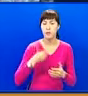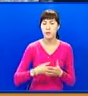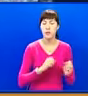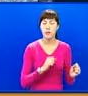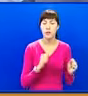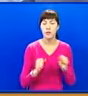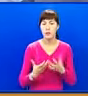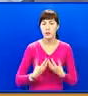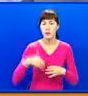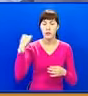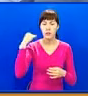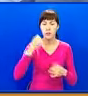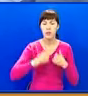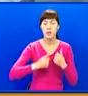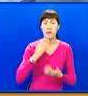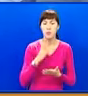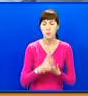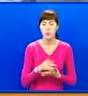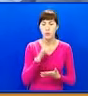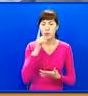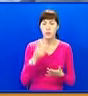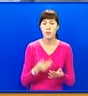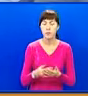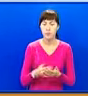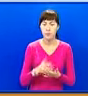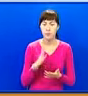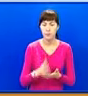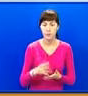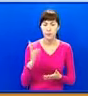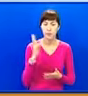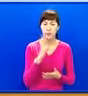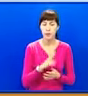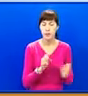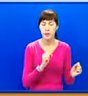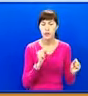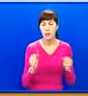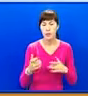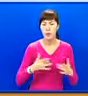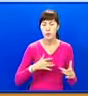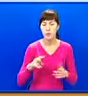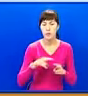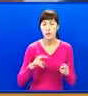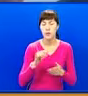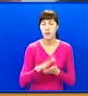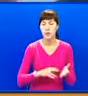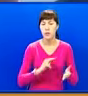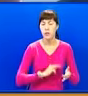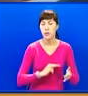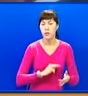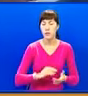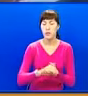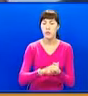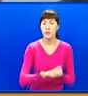білген шаңырақ түркістандықтар мақтан тұтады, жастарға үлгетеді. Дінге діңгегі бекем, өнер мен әдебиеттен нәр алған, еңбекті ұран бірлікті